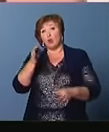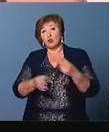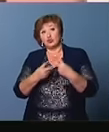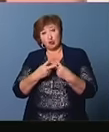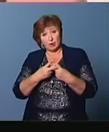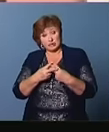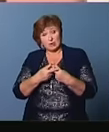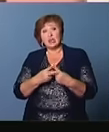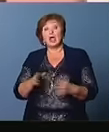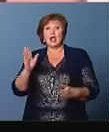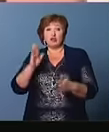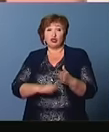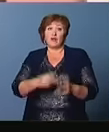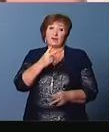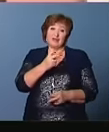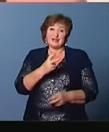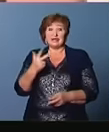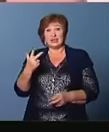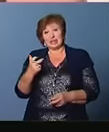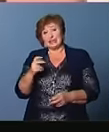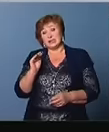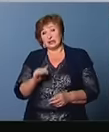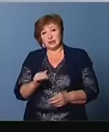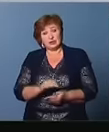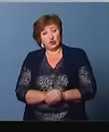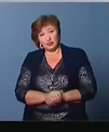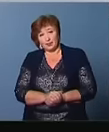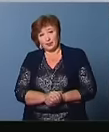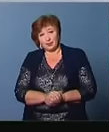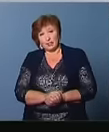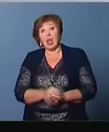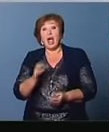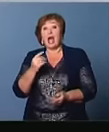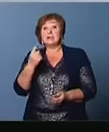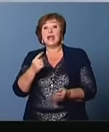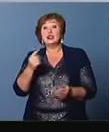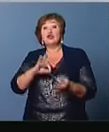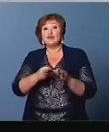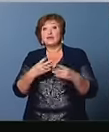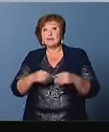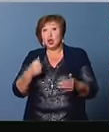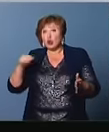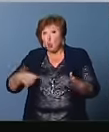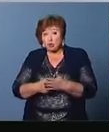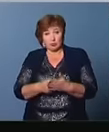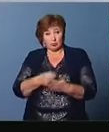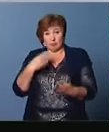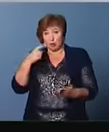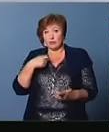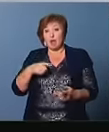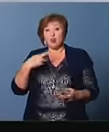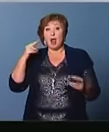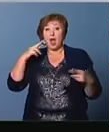с административными штрафами, которые достигают 200-300 тысяч рублей. А одна из ижевских семей до сих пор приходит в себя после